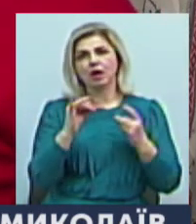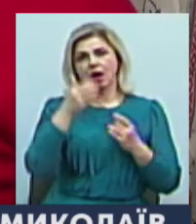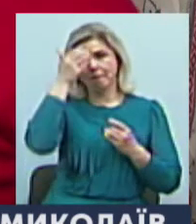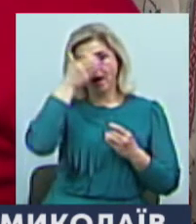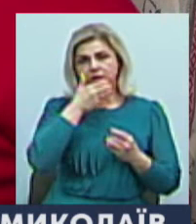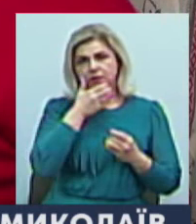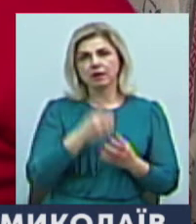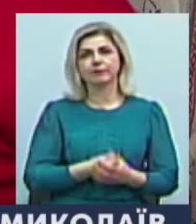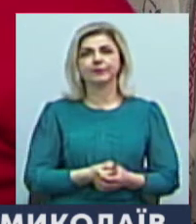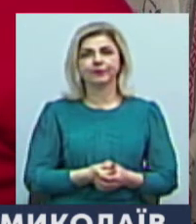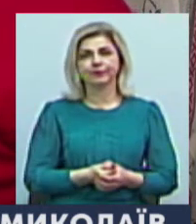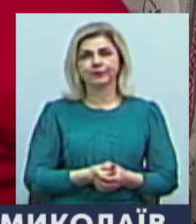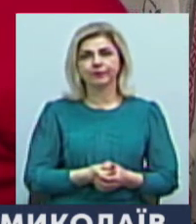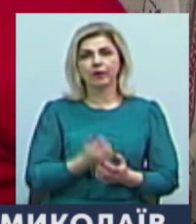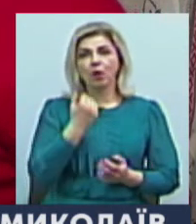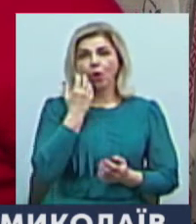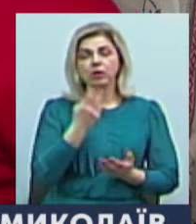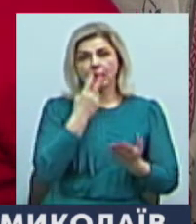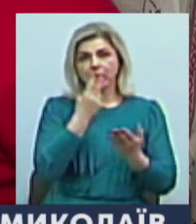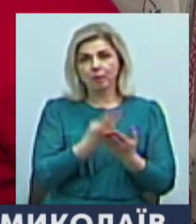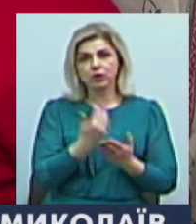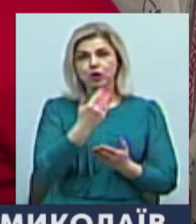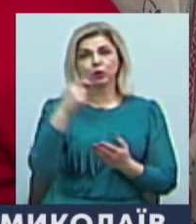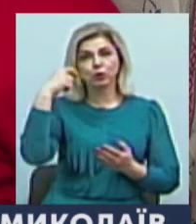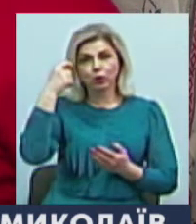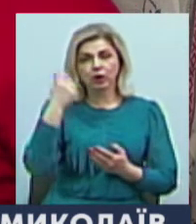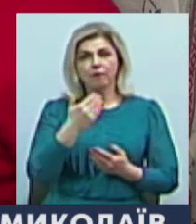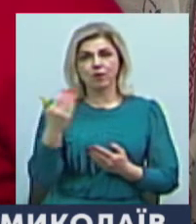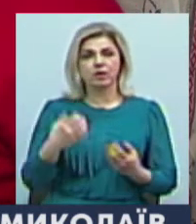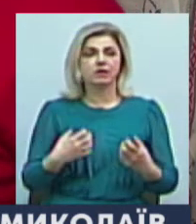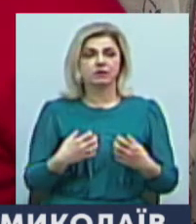маски. І коли побачили їх турки, вони одразу